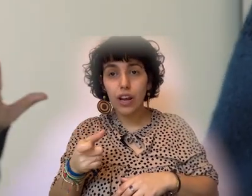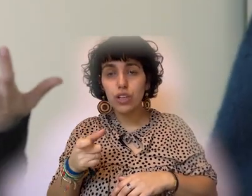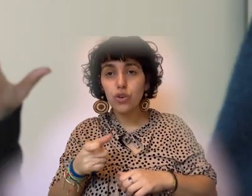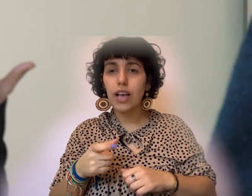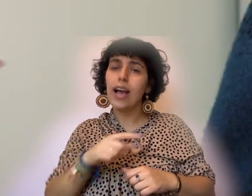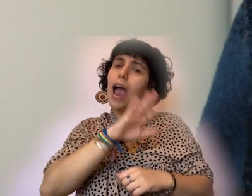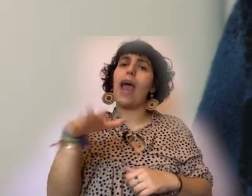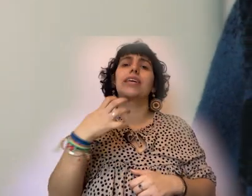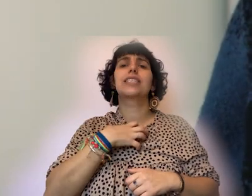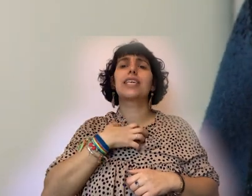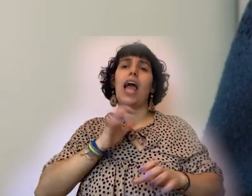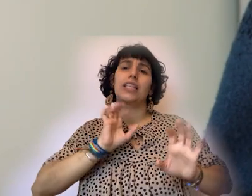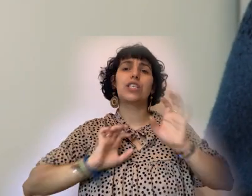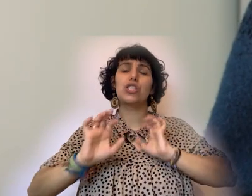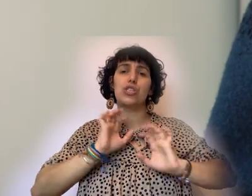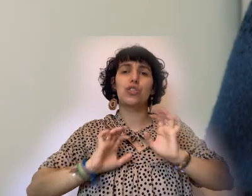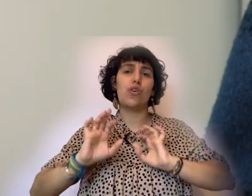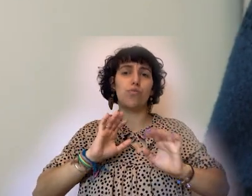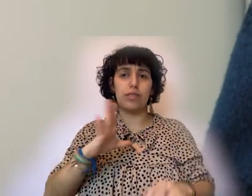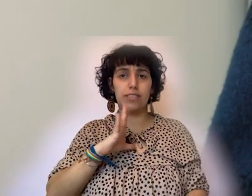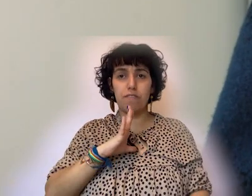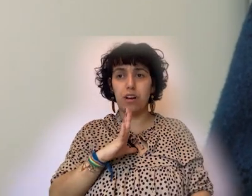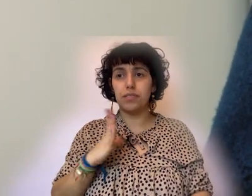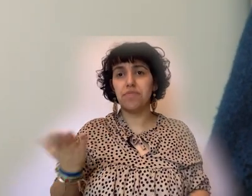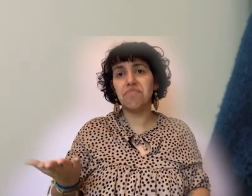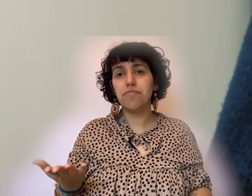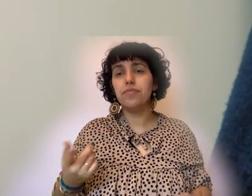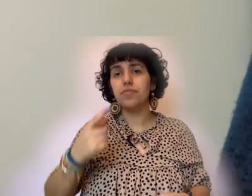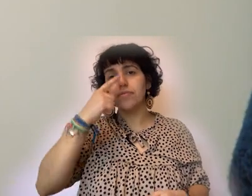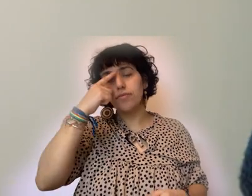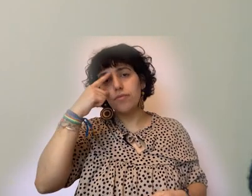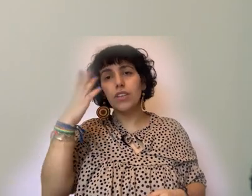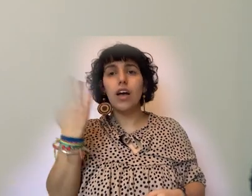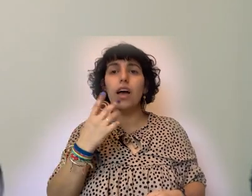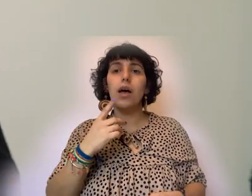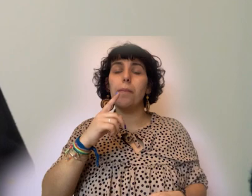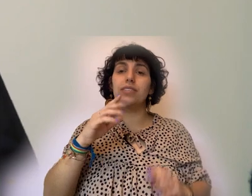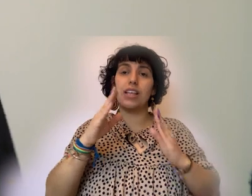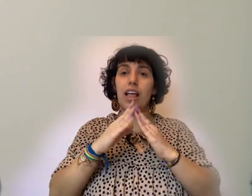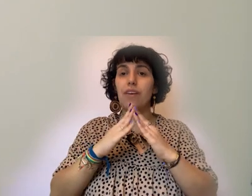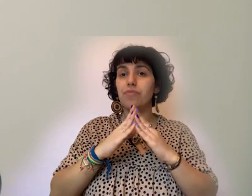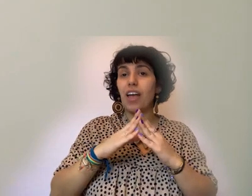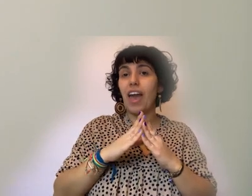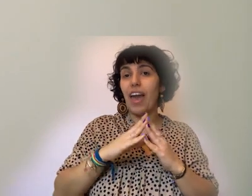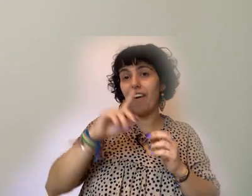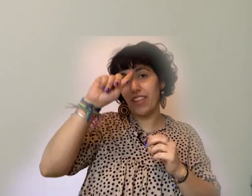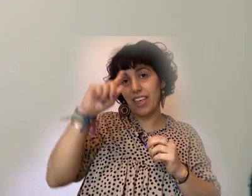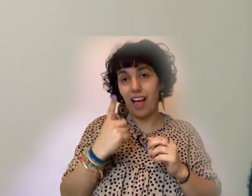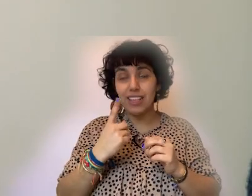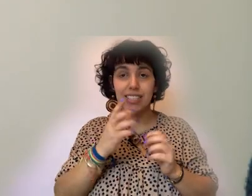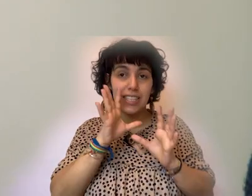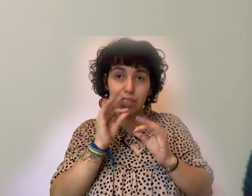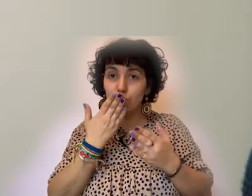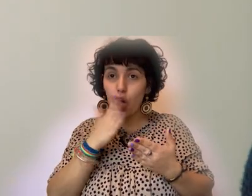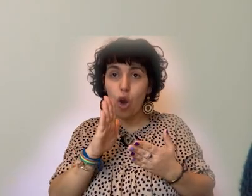önceden bakarım diye bağırış ama hadi kendi kimse yoktur evde birisi varmış gibi bir hava estirmek ister Ya da işte kimse cebinde çivi taşır